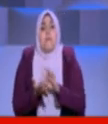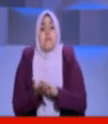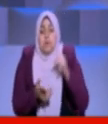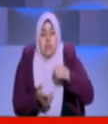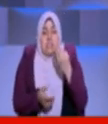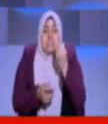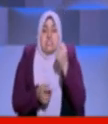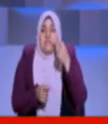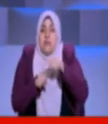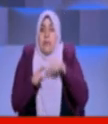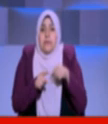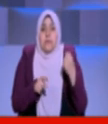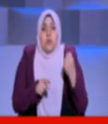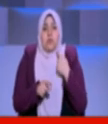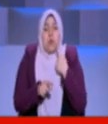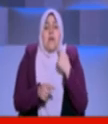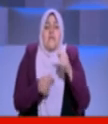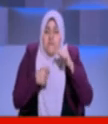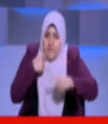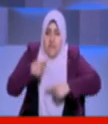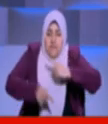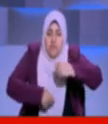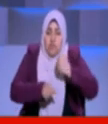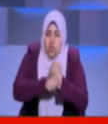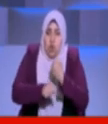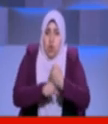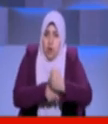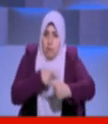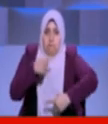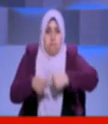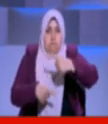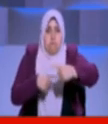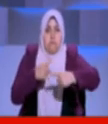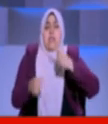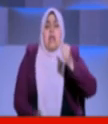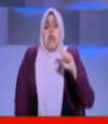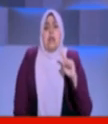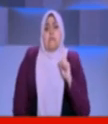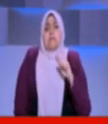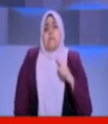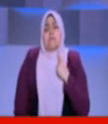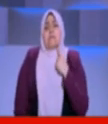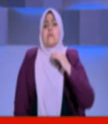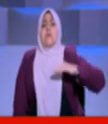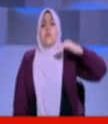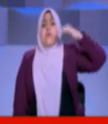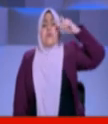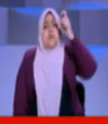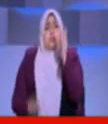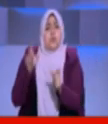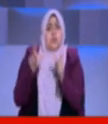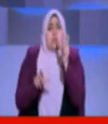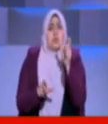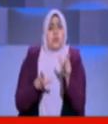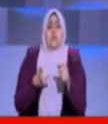مؤقتا. فهناك خطوات إيجابية تبدأ من الأغنى في فرنسا حتى تصل يعني مردودها